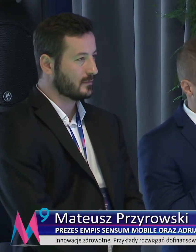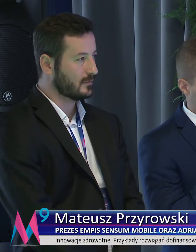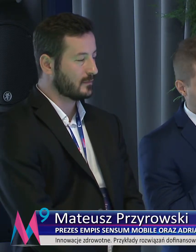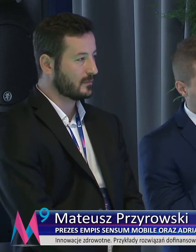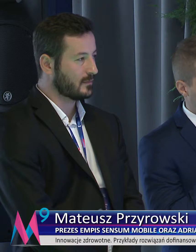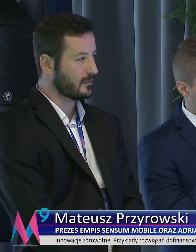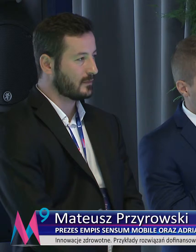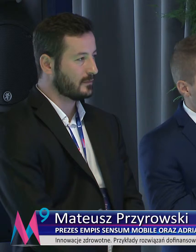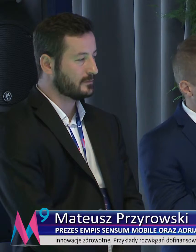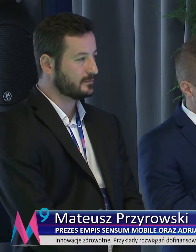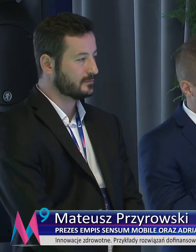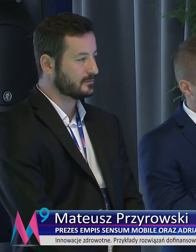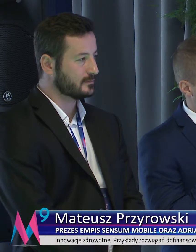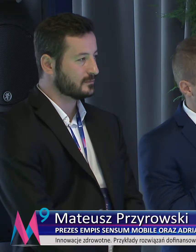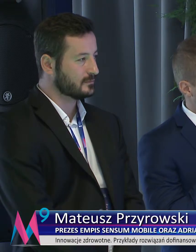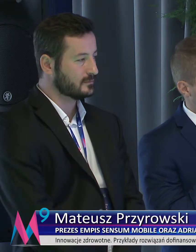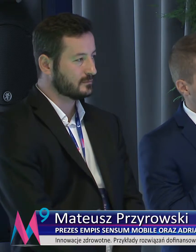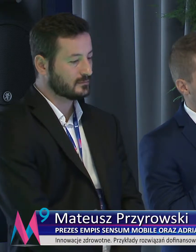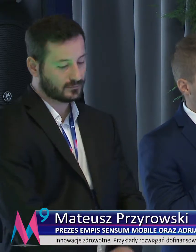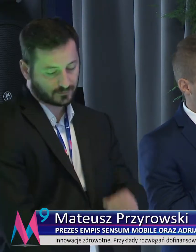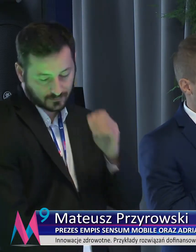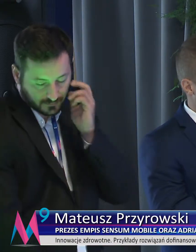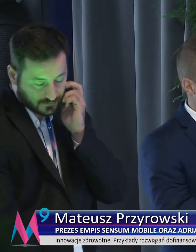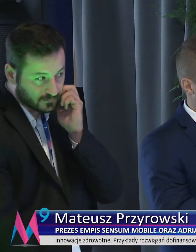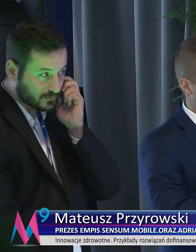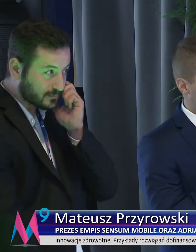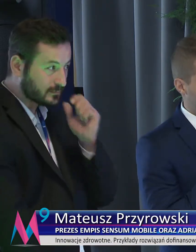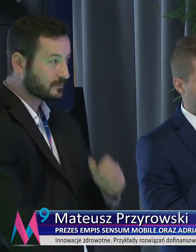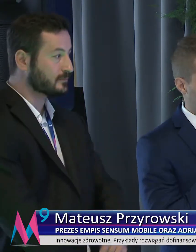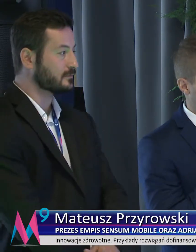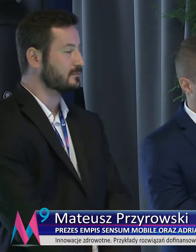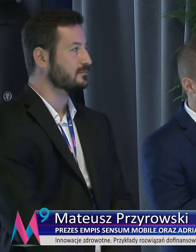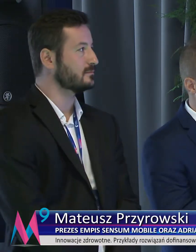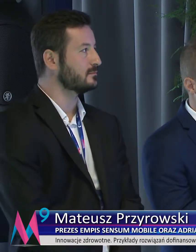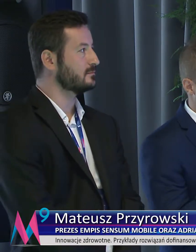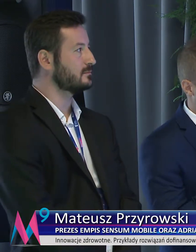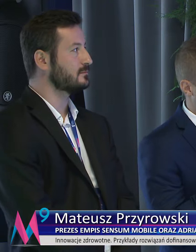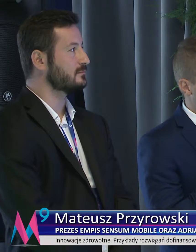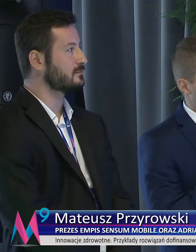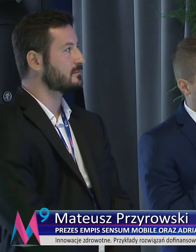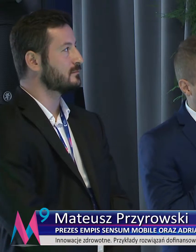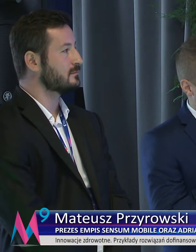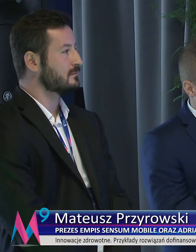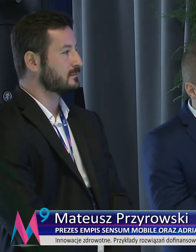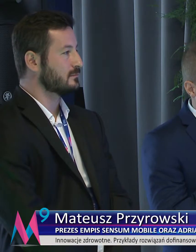celów, które założymy w terapii, no to stwierdziliśmy, że przede wszystkim musimy właśnie stworzyć tego typu narzędzie.